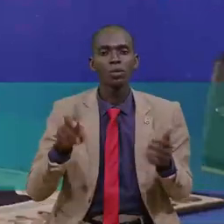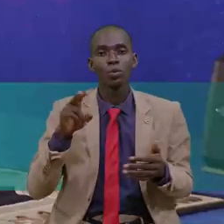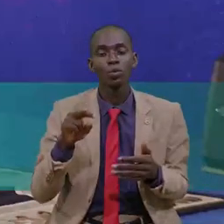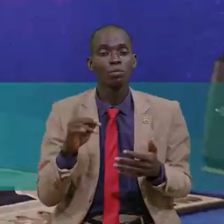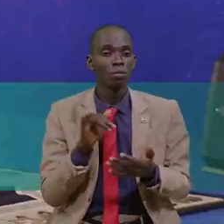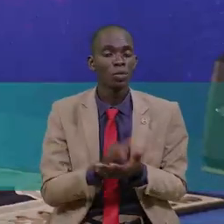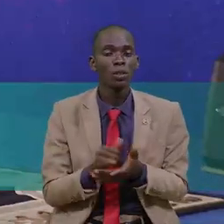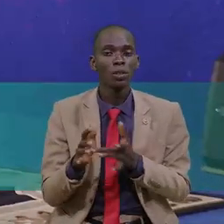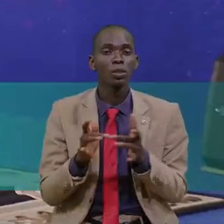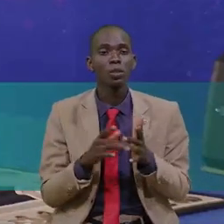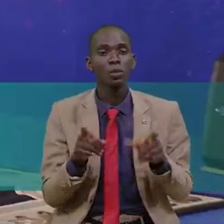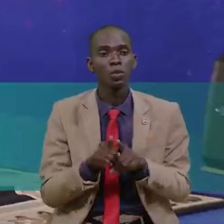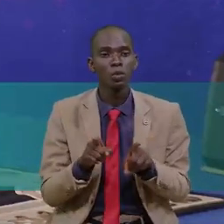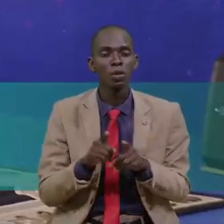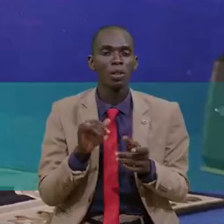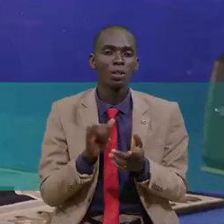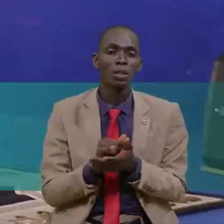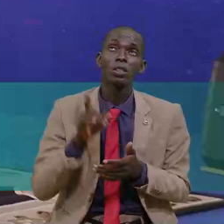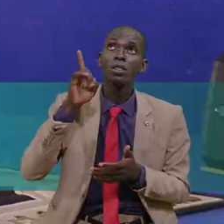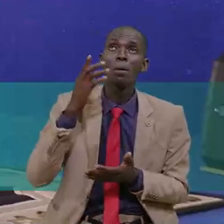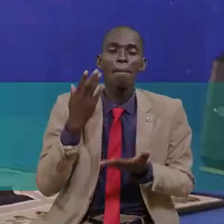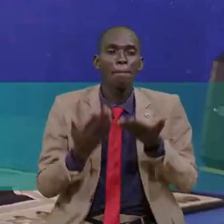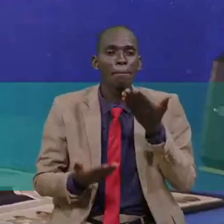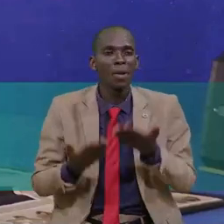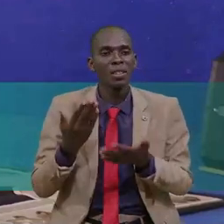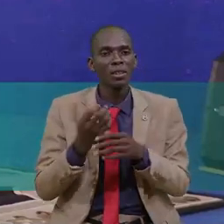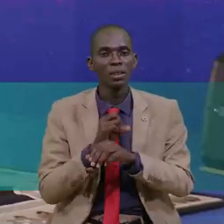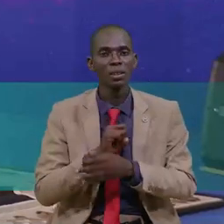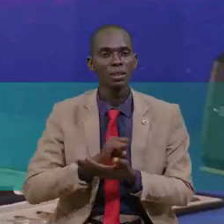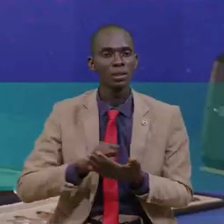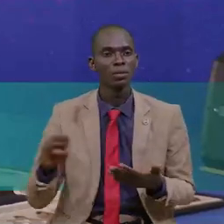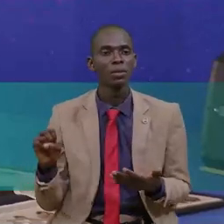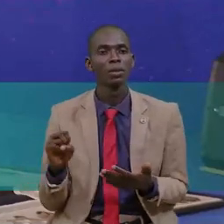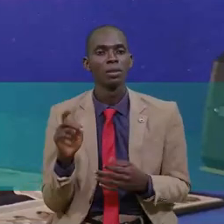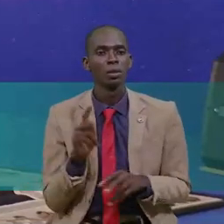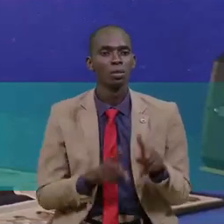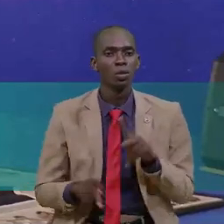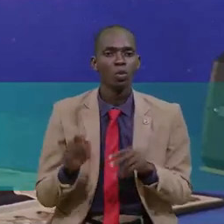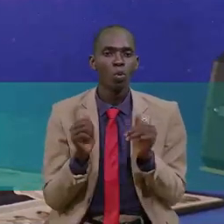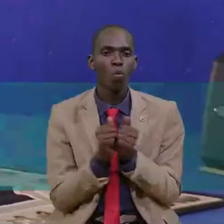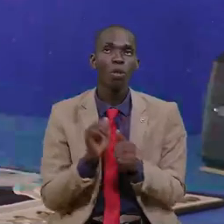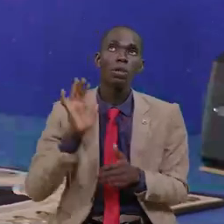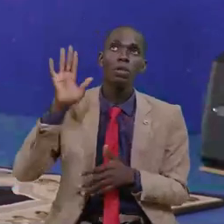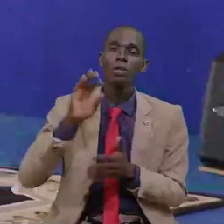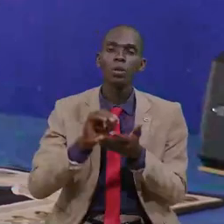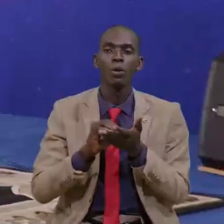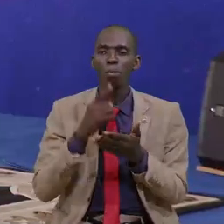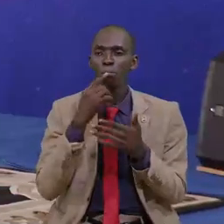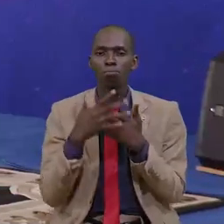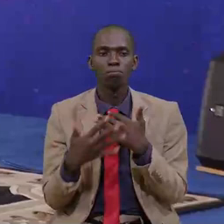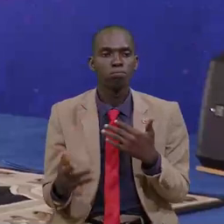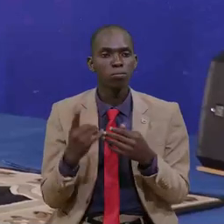13, 12. C'est pour cela que Jésus aussi, afin de sanctifier le peuple, par son propre